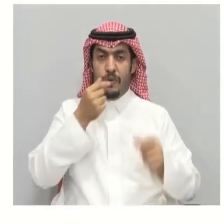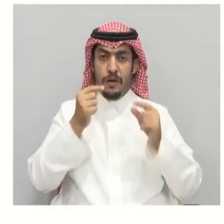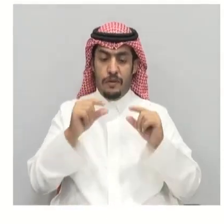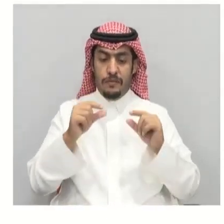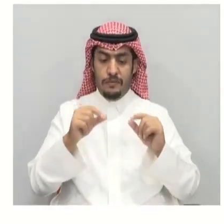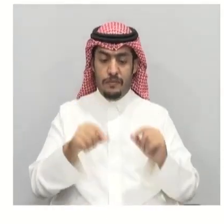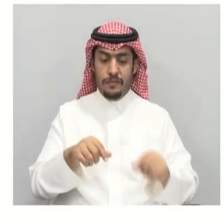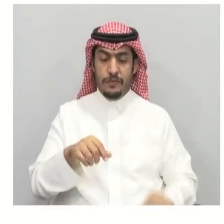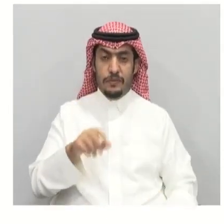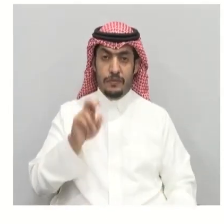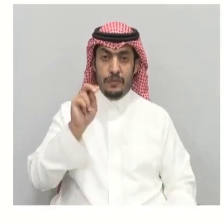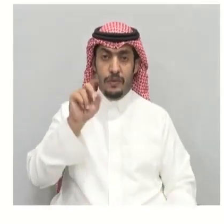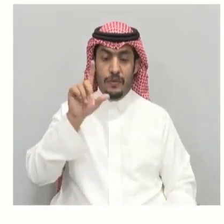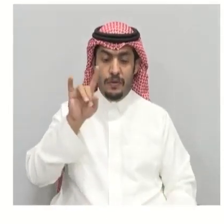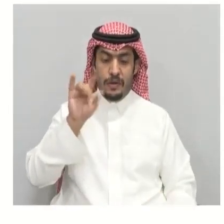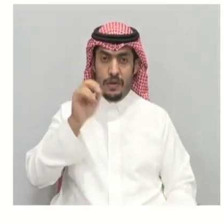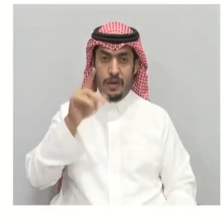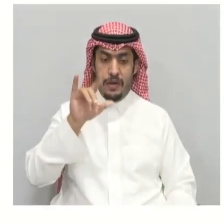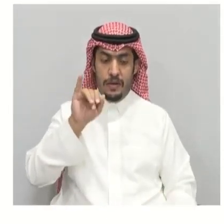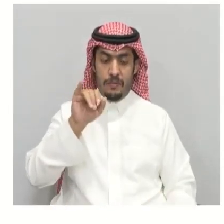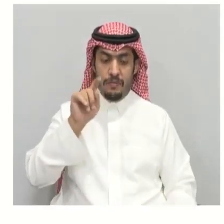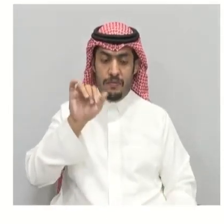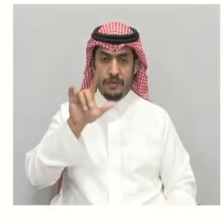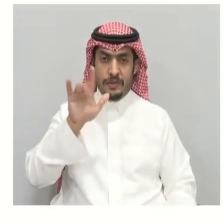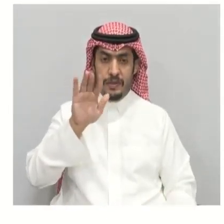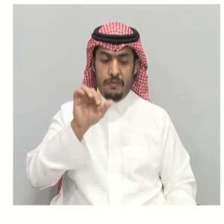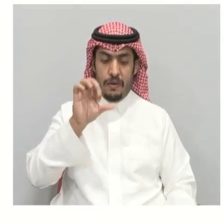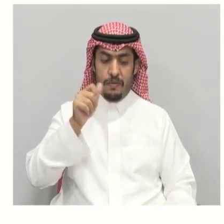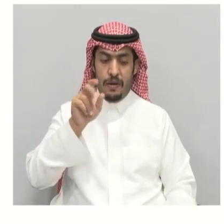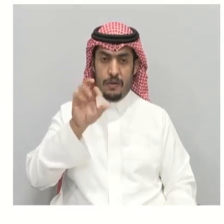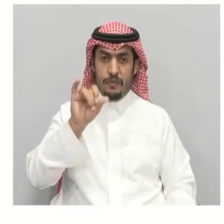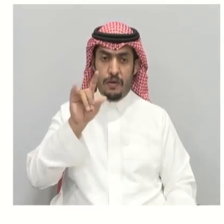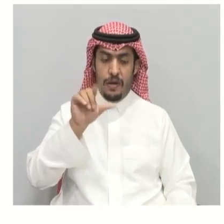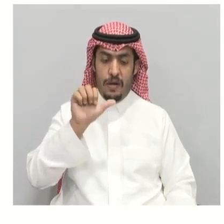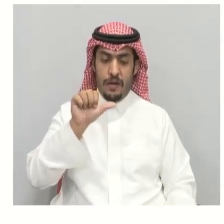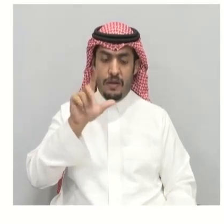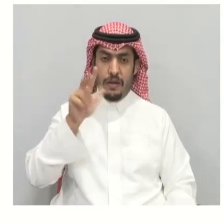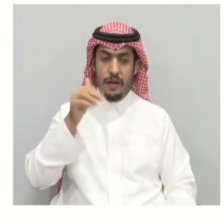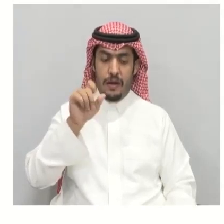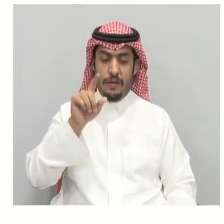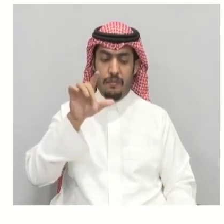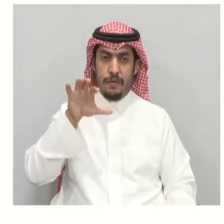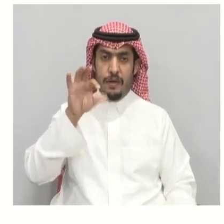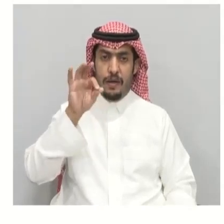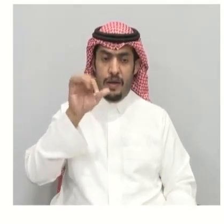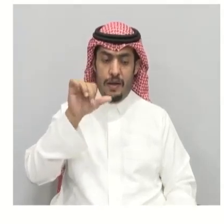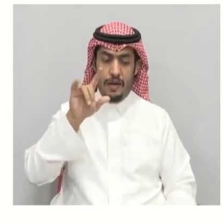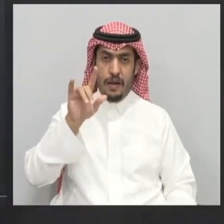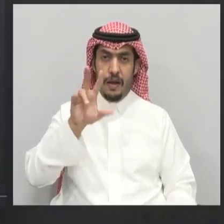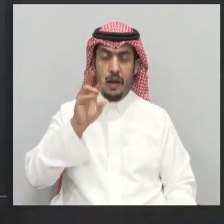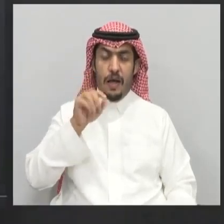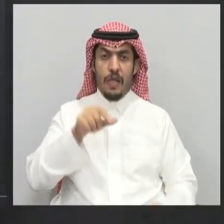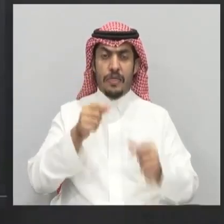جل وعلا في هذا الامر قل لا يعلم من في السماوات والارض الغيب الا الله وهذا